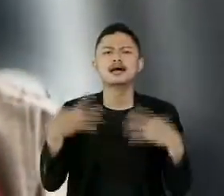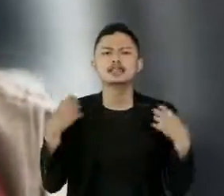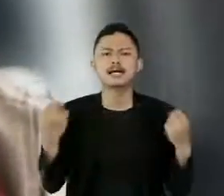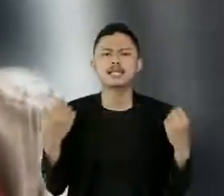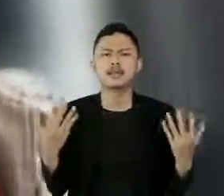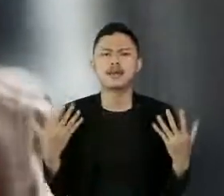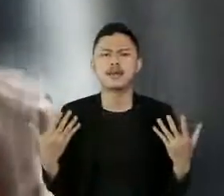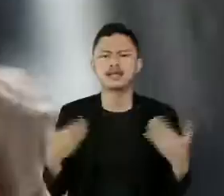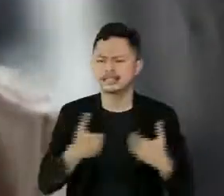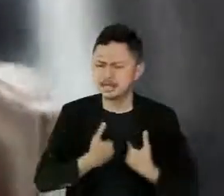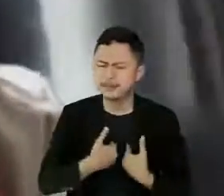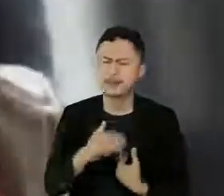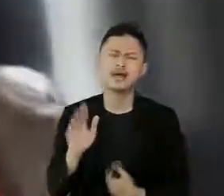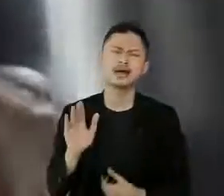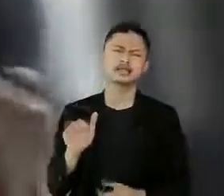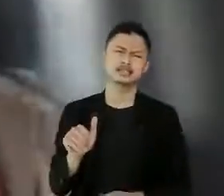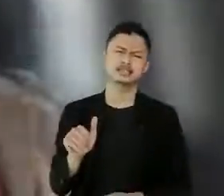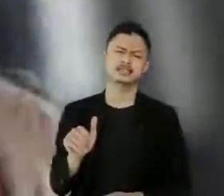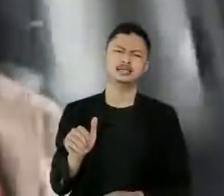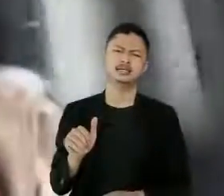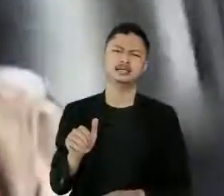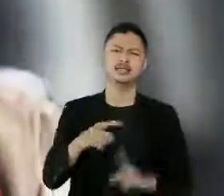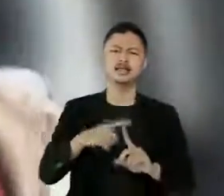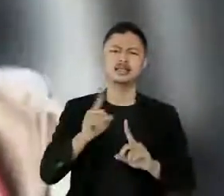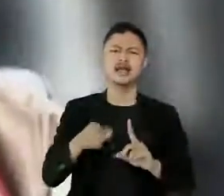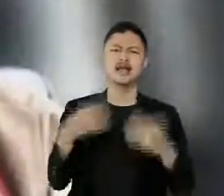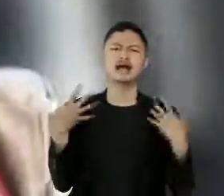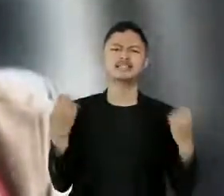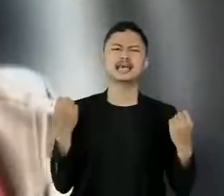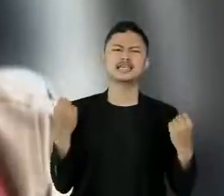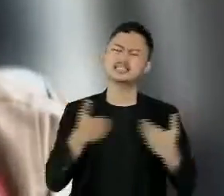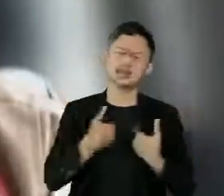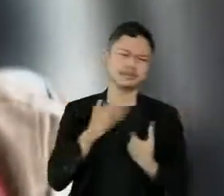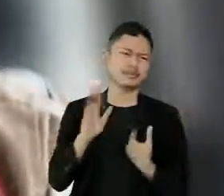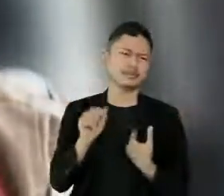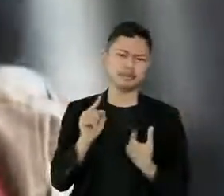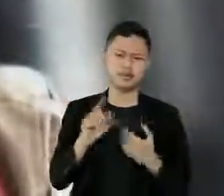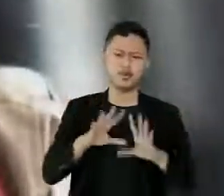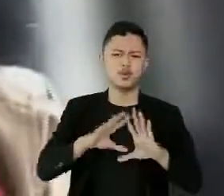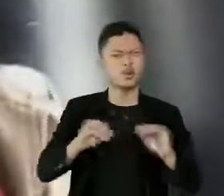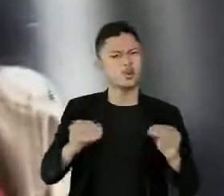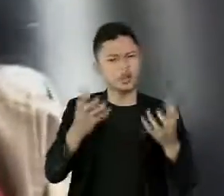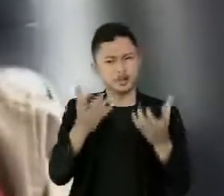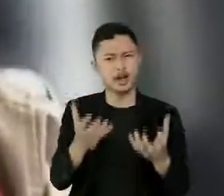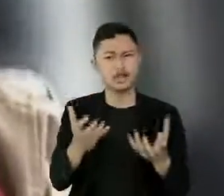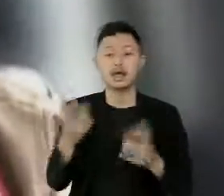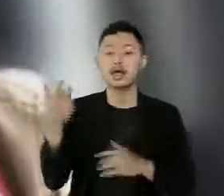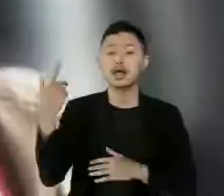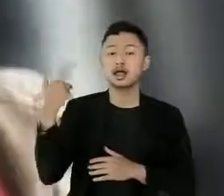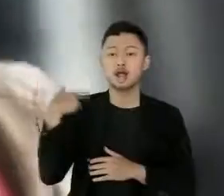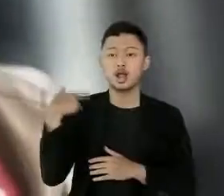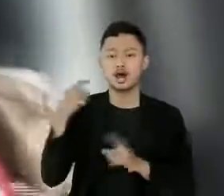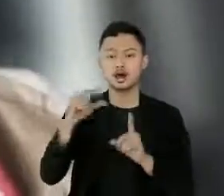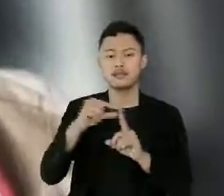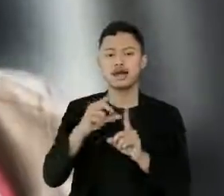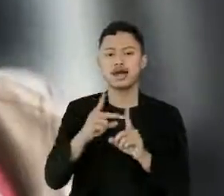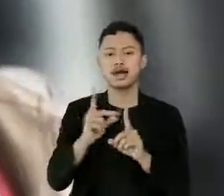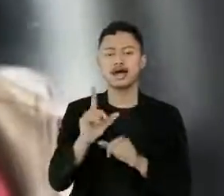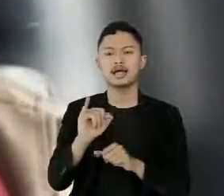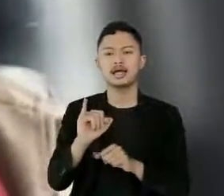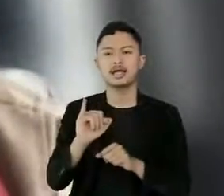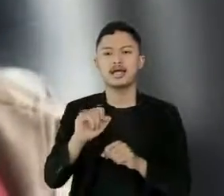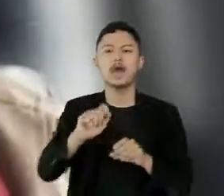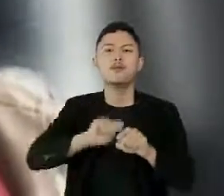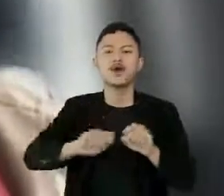kerjanya masih capek karena kemarin ini mereka kerja keras. Nah, mohon bisa disiapkan